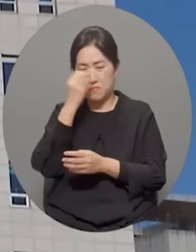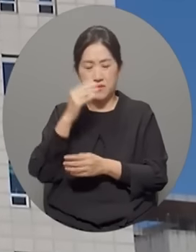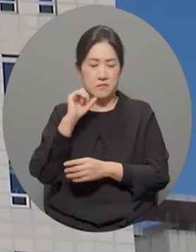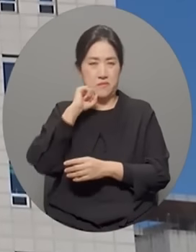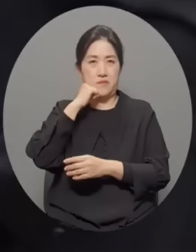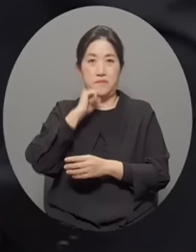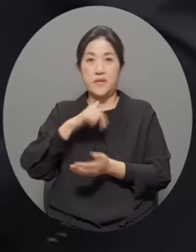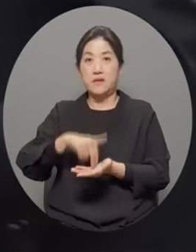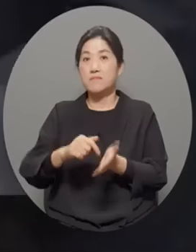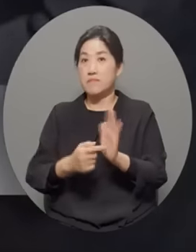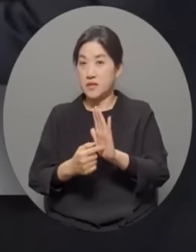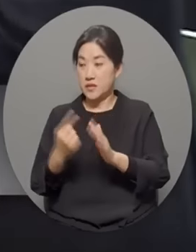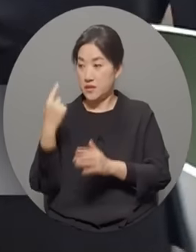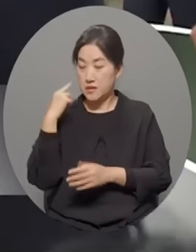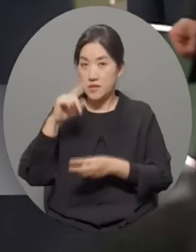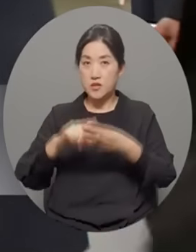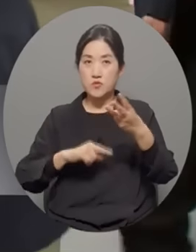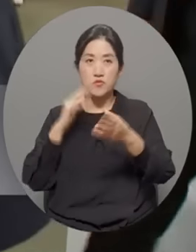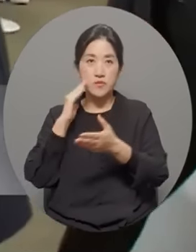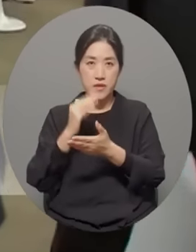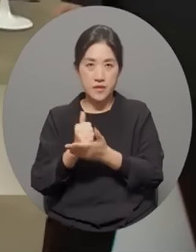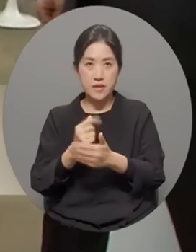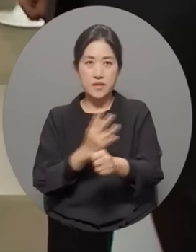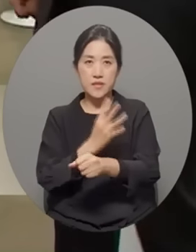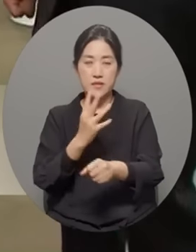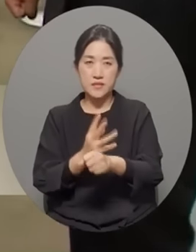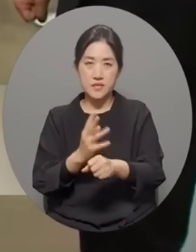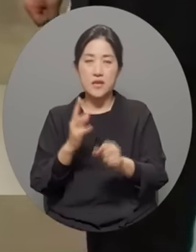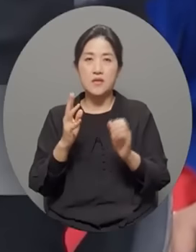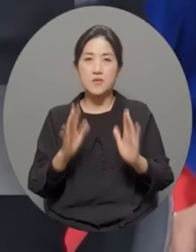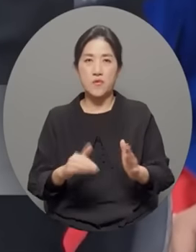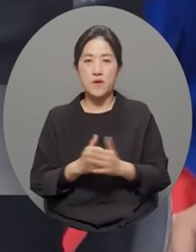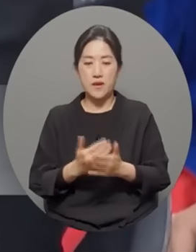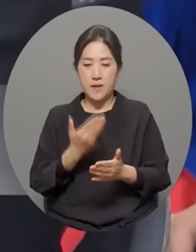나옵니다 그제 윤대통령 시간 만찬